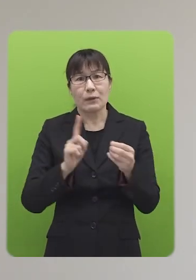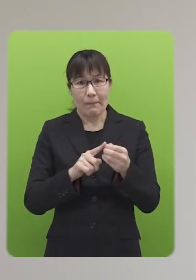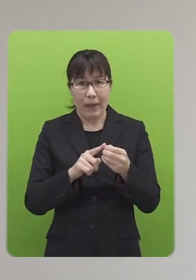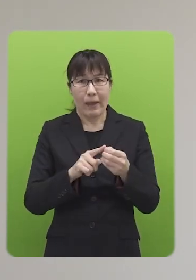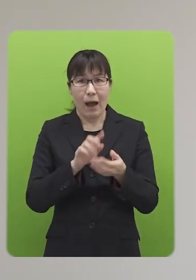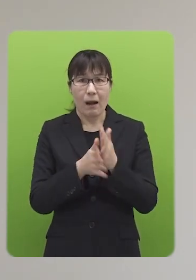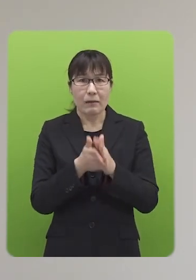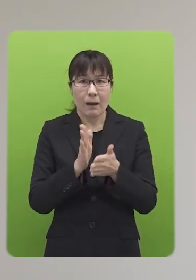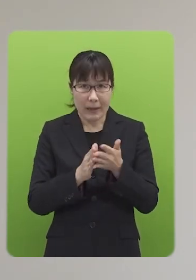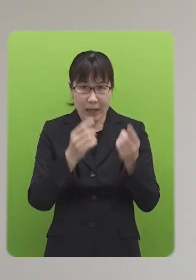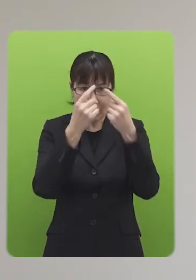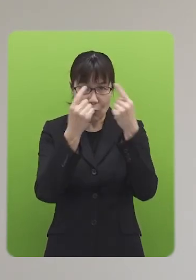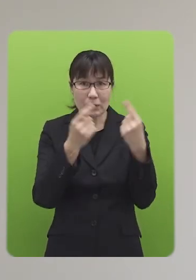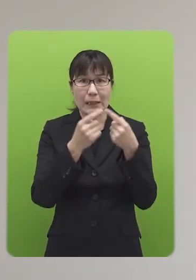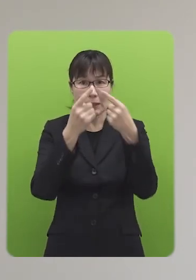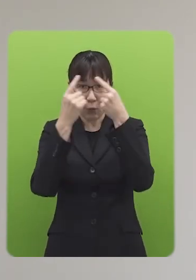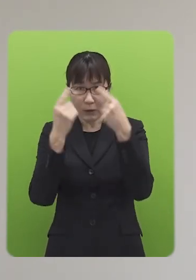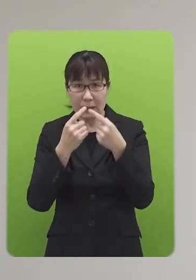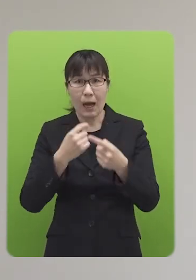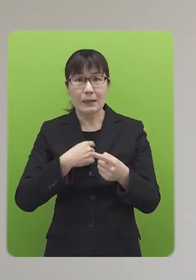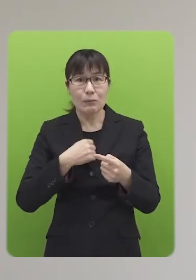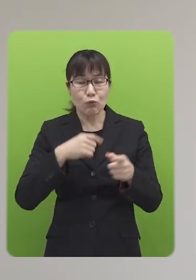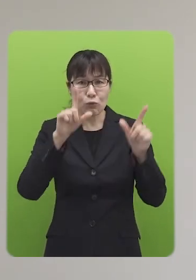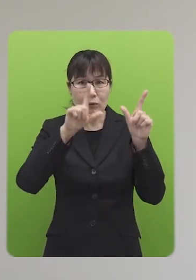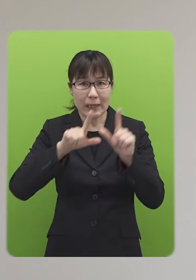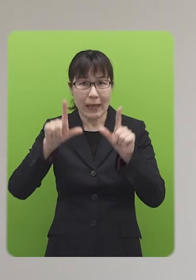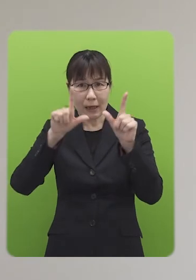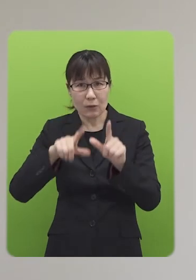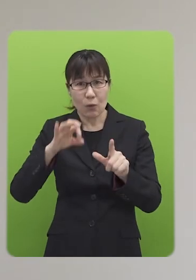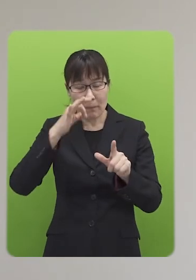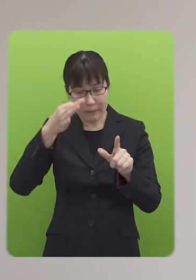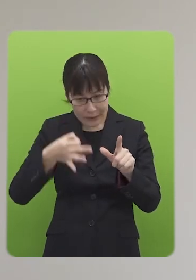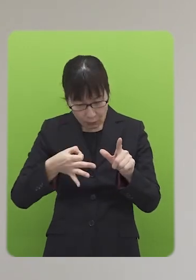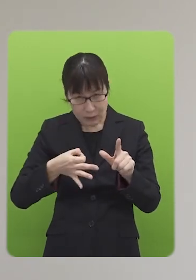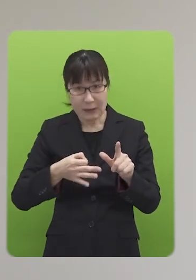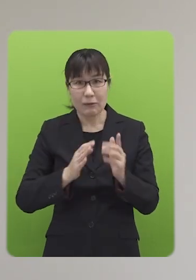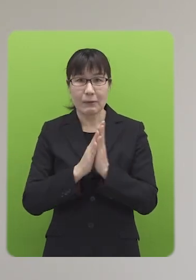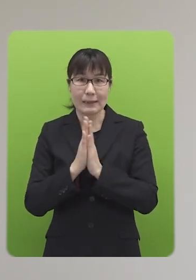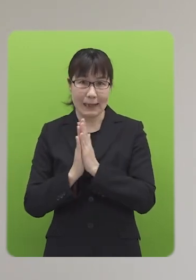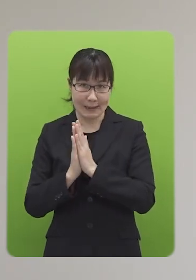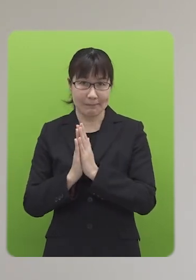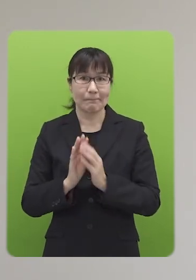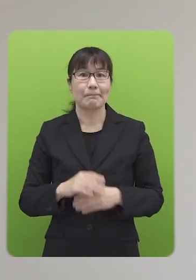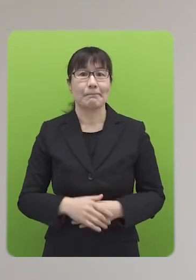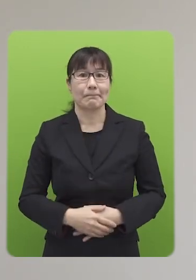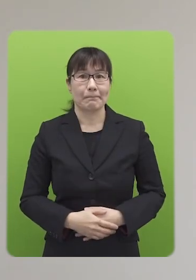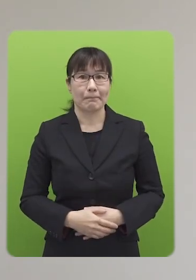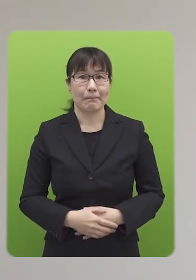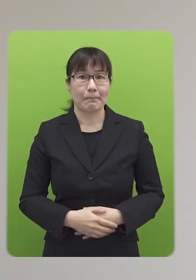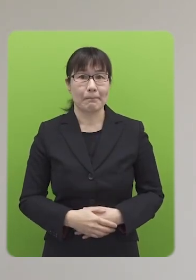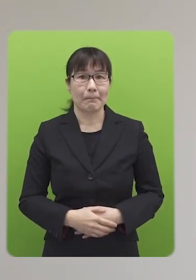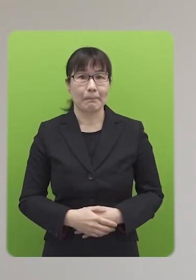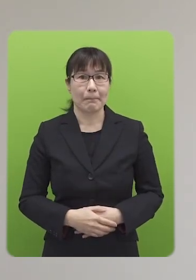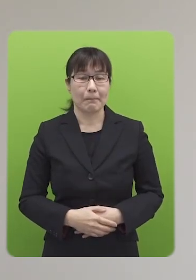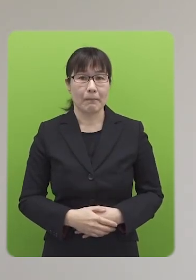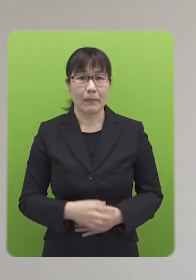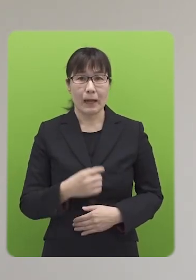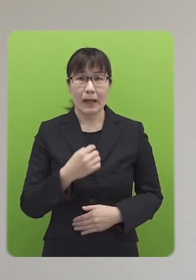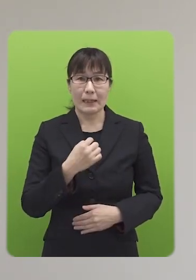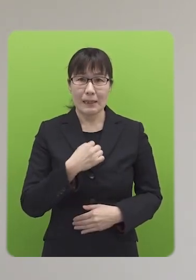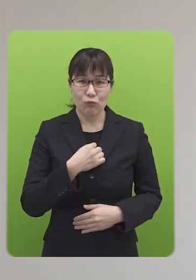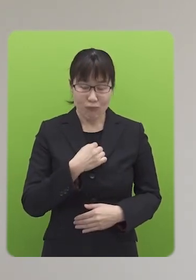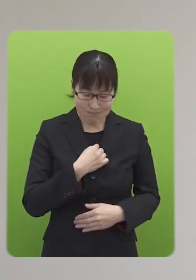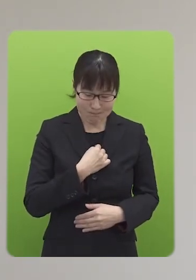一人がご自身の生活を見直していただくようお願いいたします。自分自身